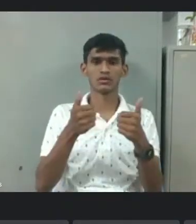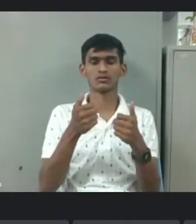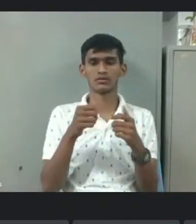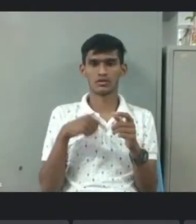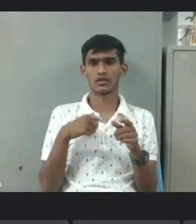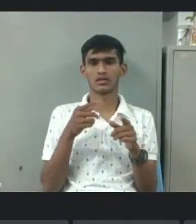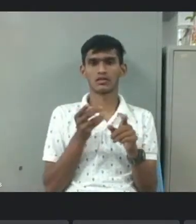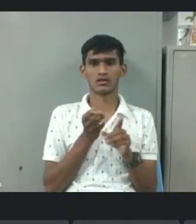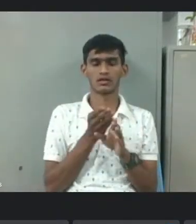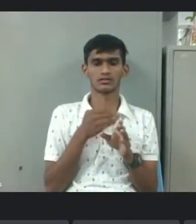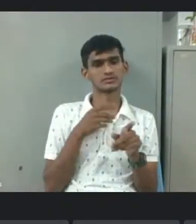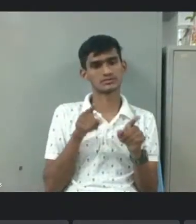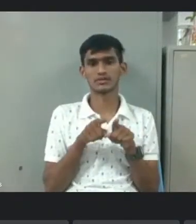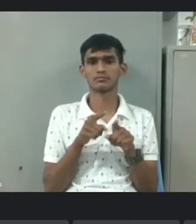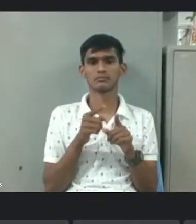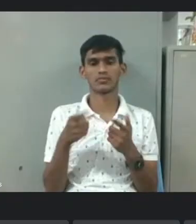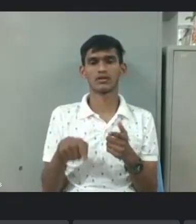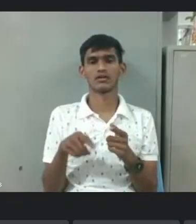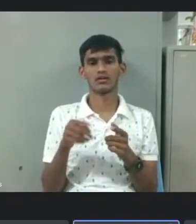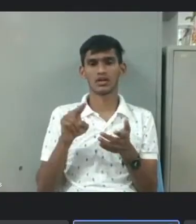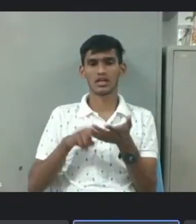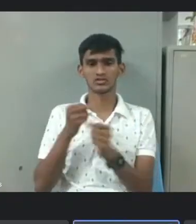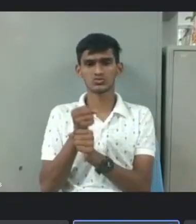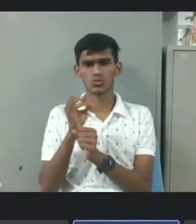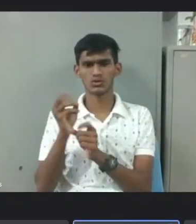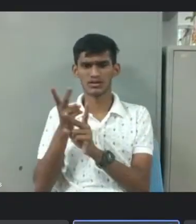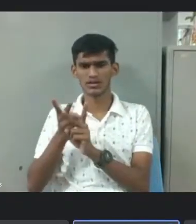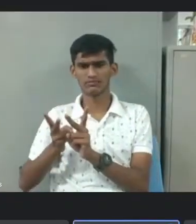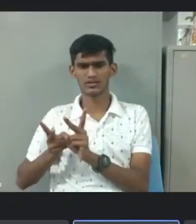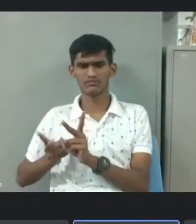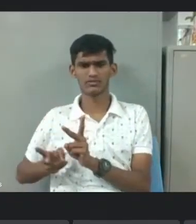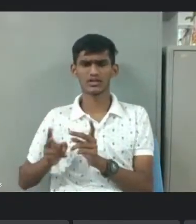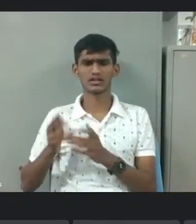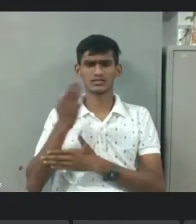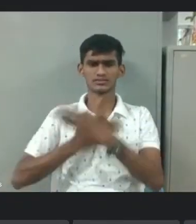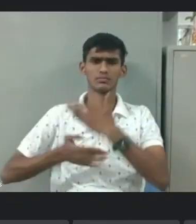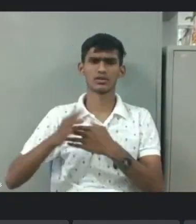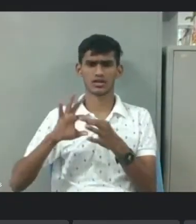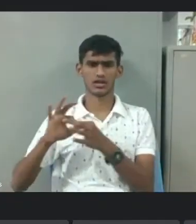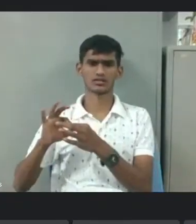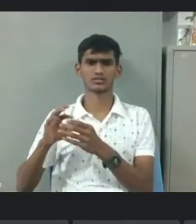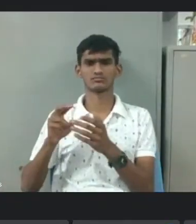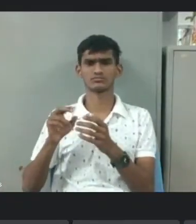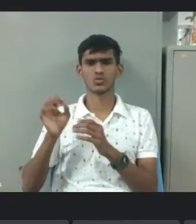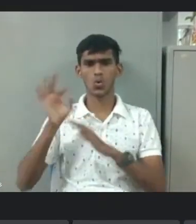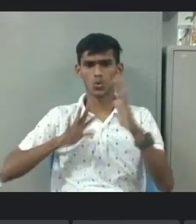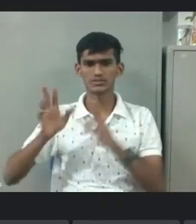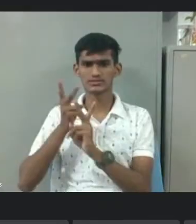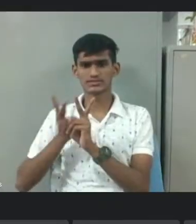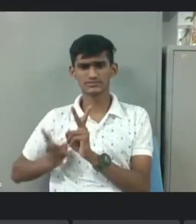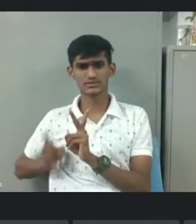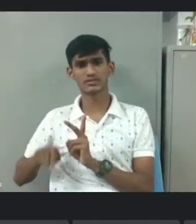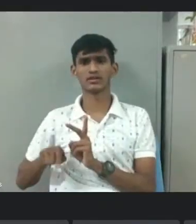വർക്ക് ചെയ്യുന്ന സന്നദ്ധ സംഘടനകൾ കുറേയധികം ഉണ്ട് ഇപ്പോഴും. പ്രത്യേകിച്ച് ഭിന്നശേഷി സംഘടനകളും അല്ലാത്ത സാമൂഹിക സംഘടനകളും ഉണ്ട്.